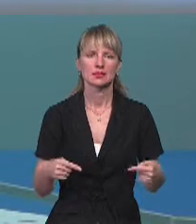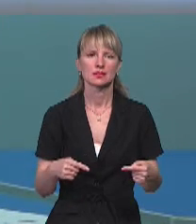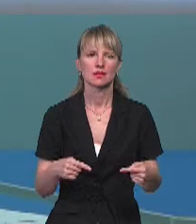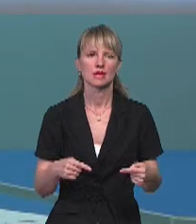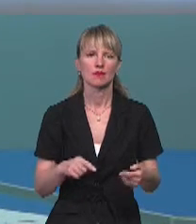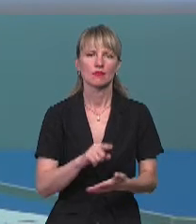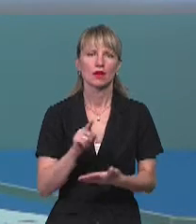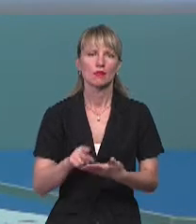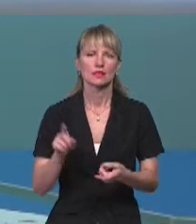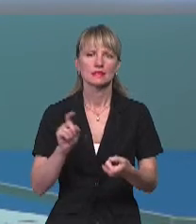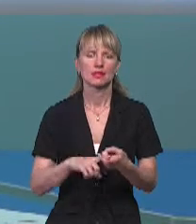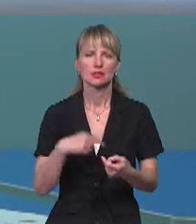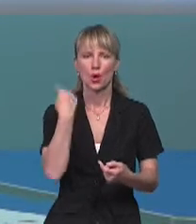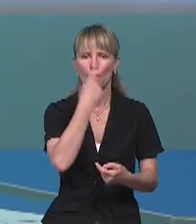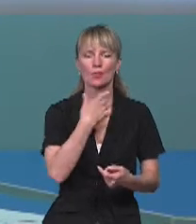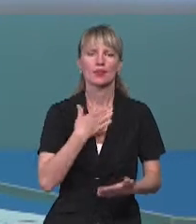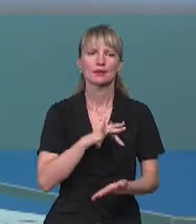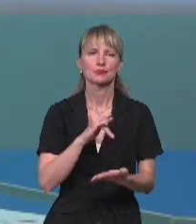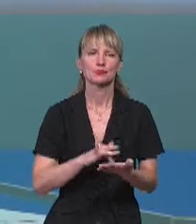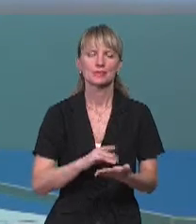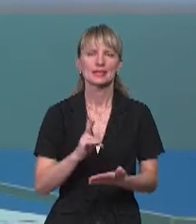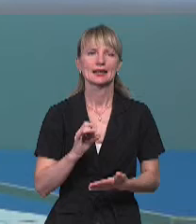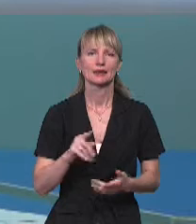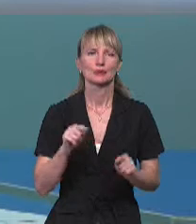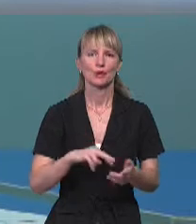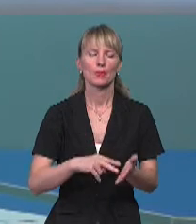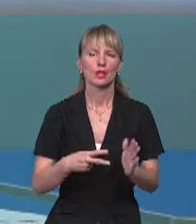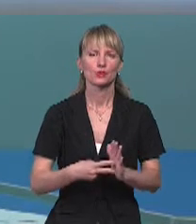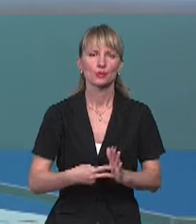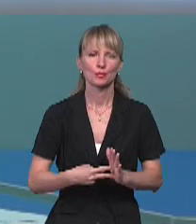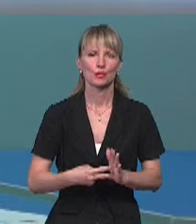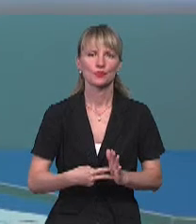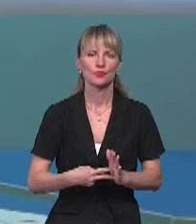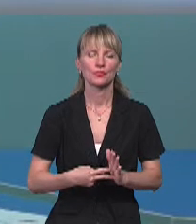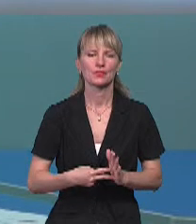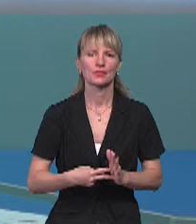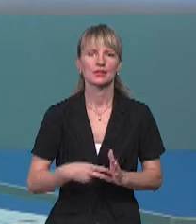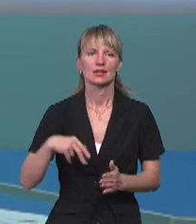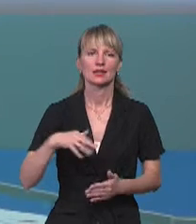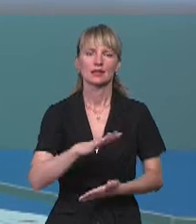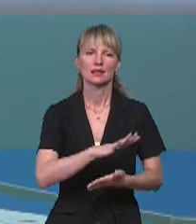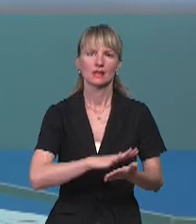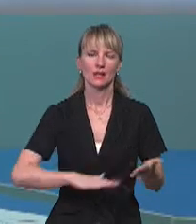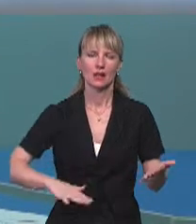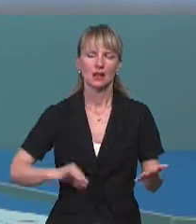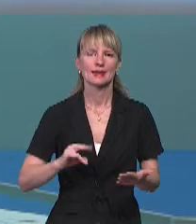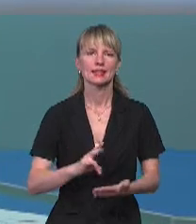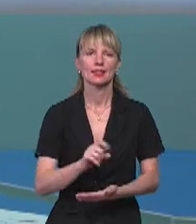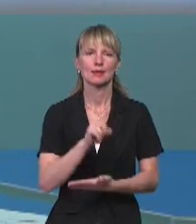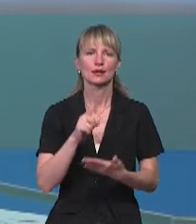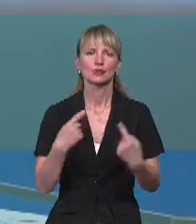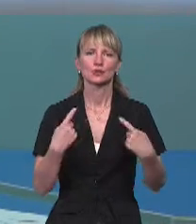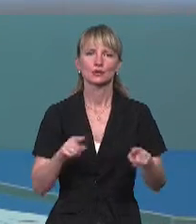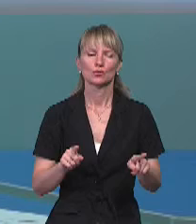пов'язаних з обличчям нашого міста. Але, крім того, ми також плануємо йти далі на питання